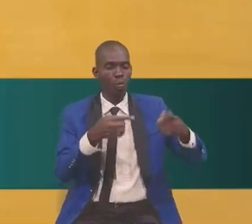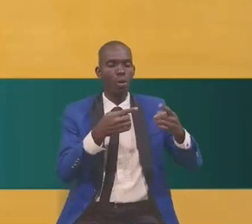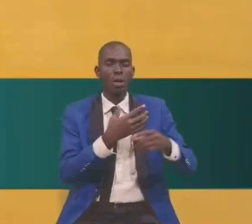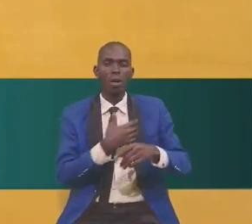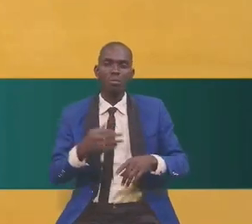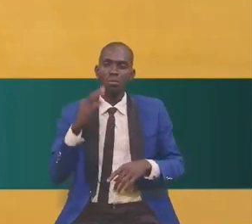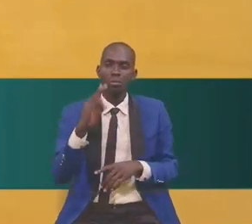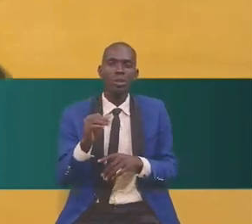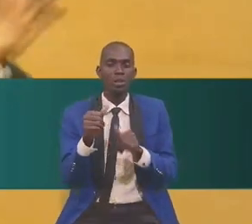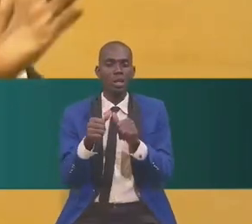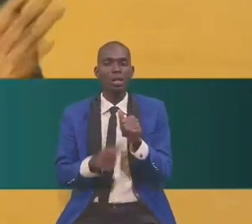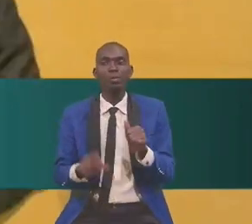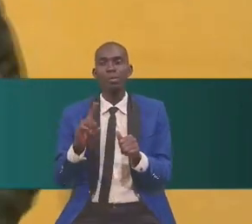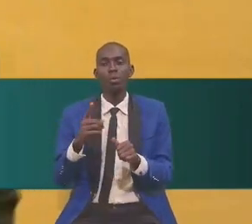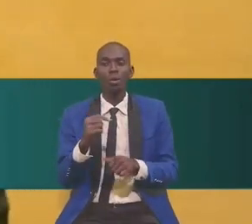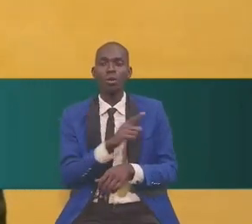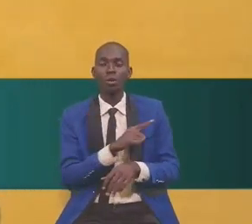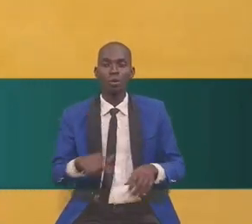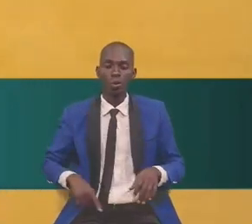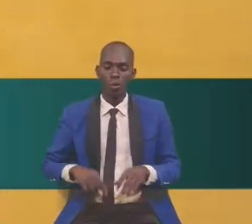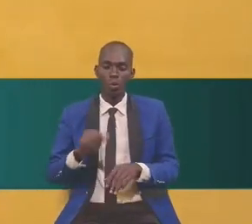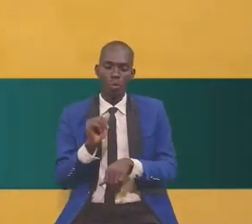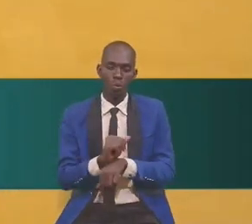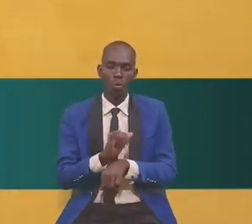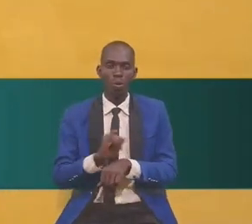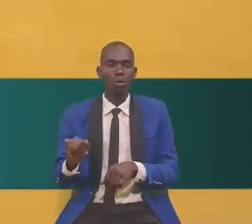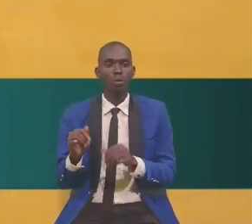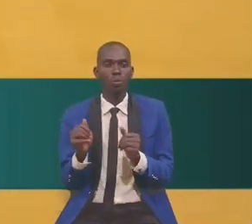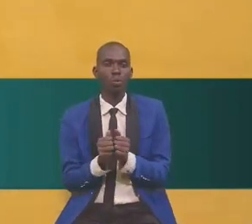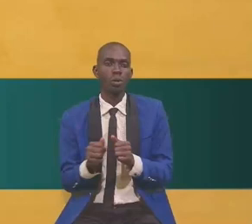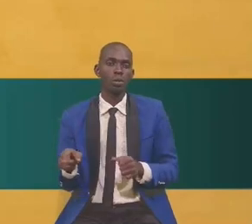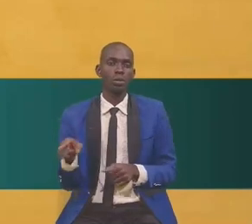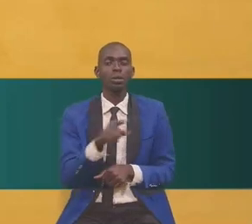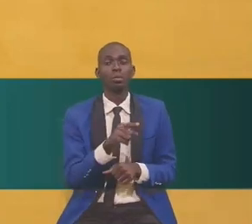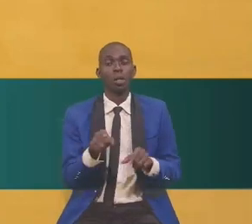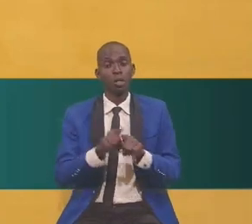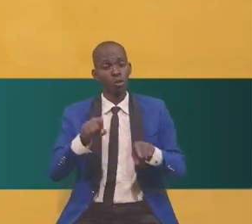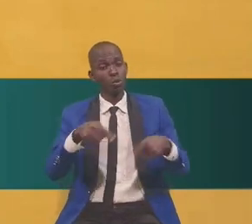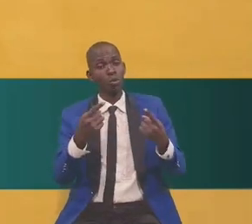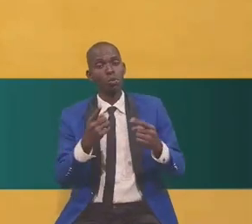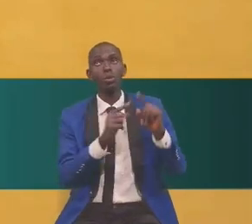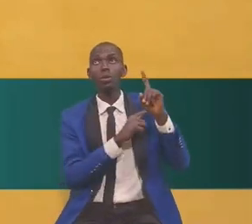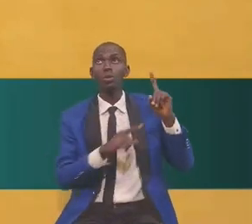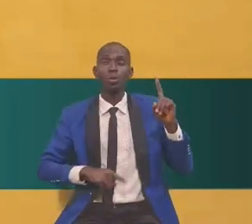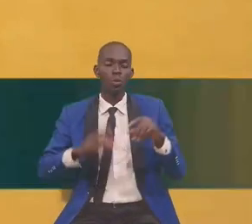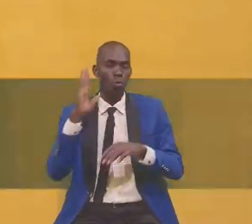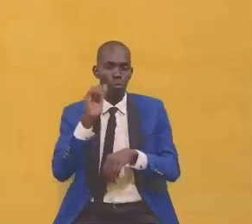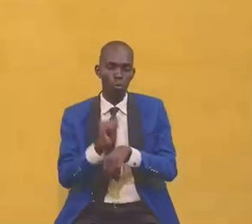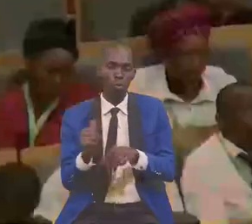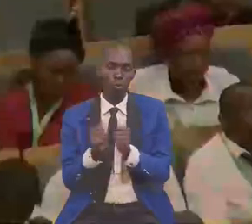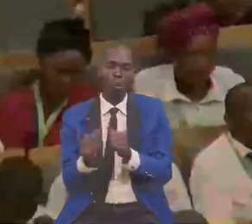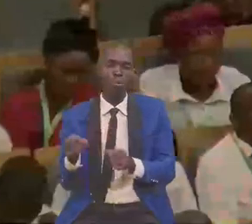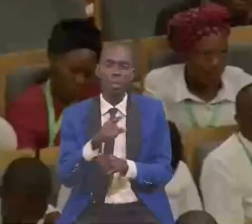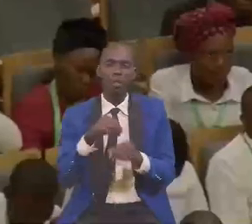Seigneur travaillait avec eux. Comme tu vas, le Seigneur va travailler avec toi.